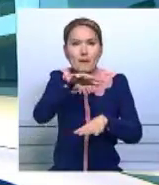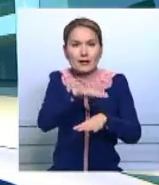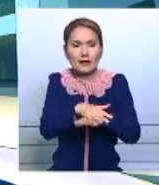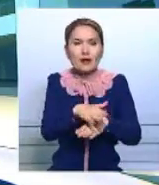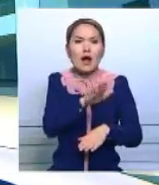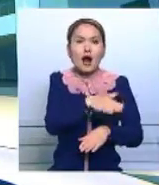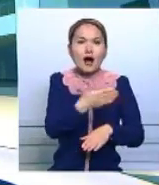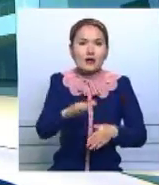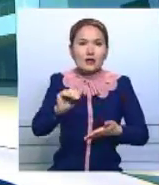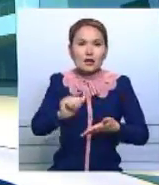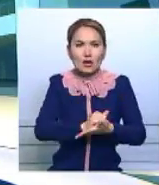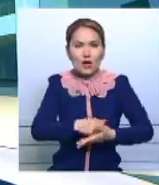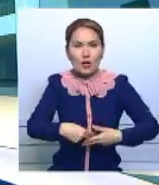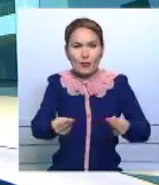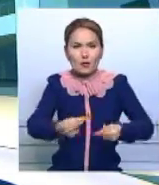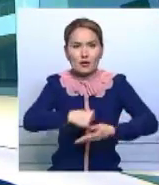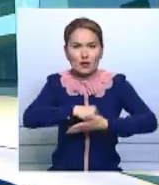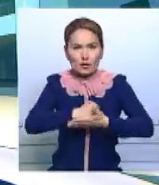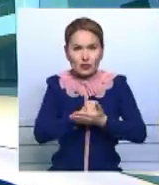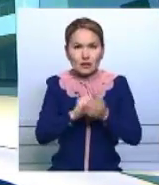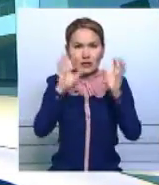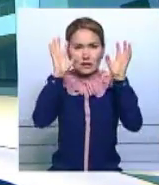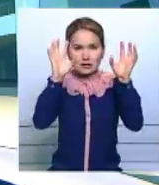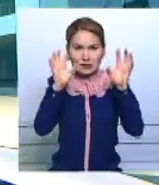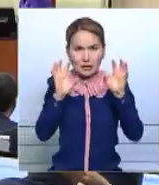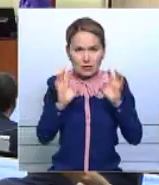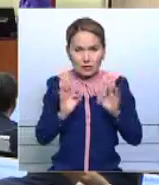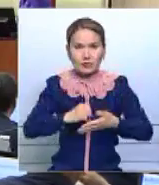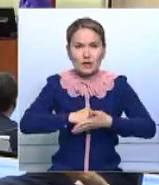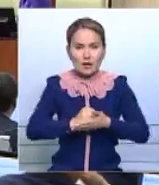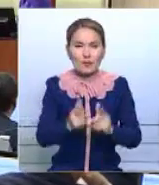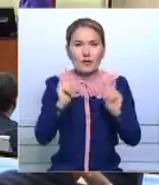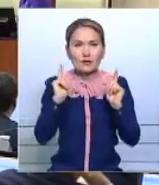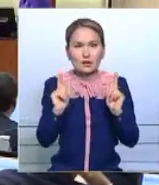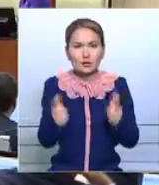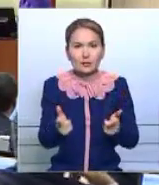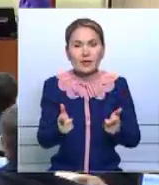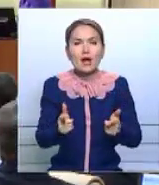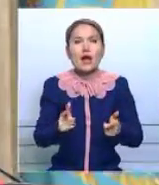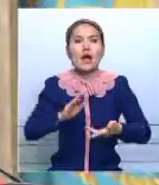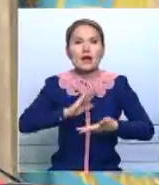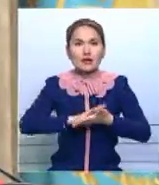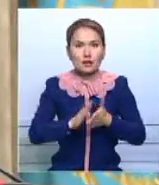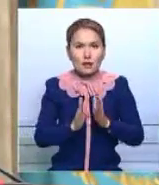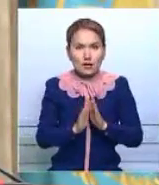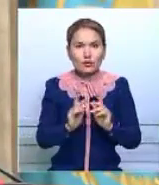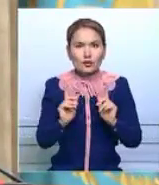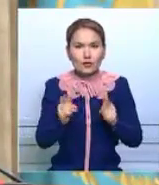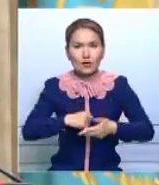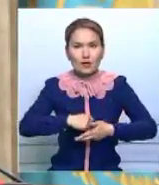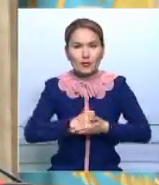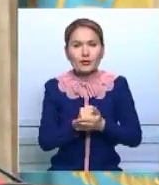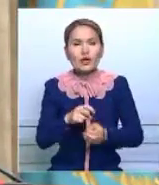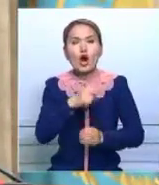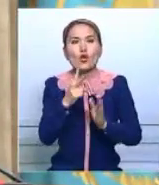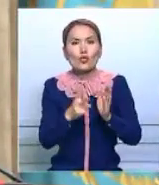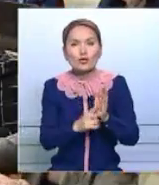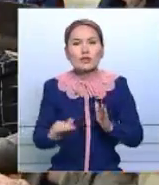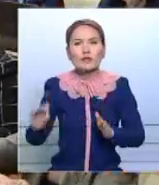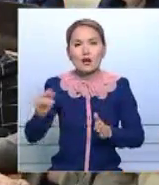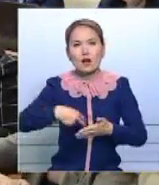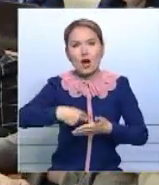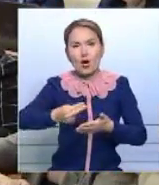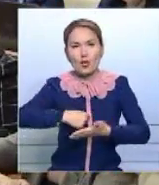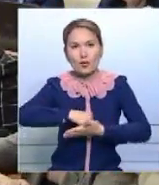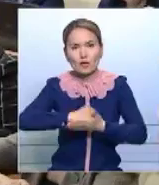банк арасындағы қарыз туралы келісімді ратификациялау туралы заң жобасы мақұлдады. Келісімге осы жылдың 17 ақпанда қол